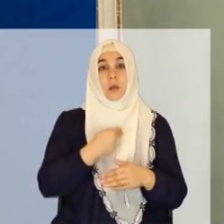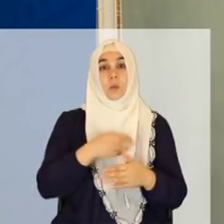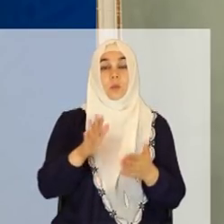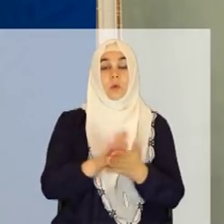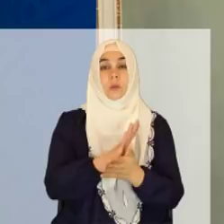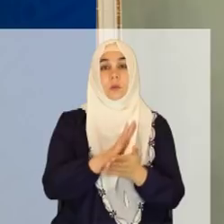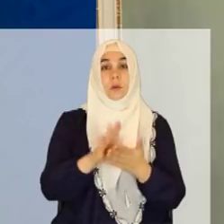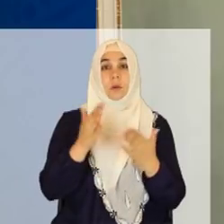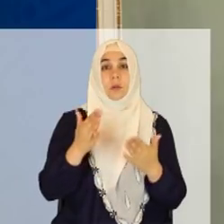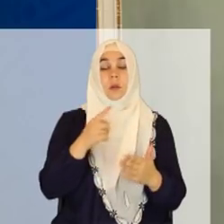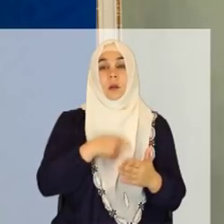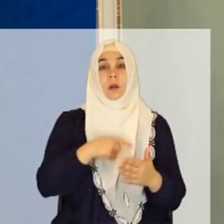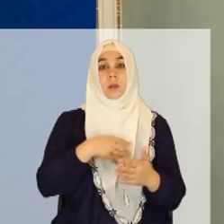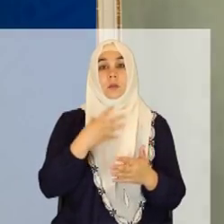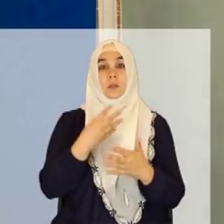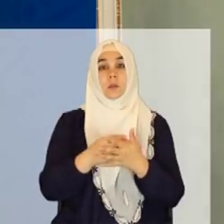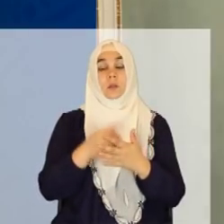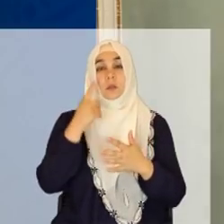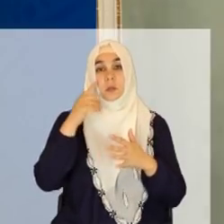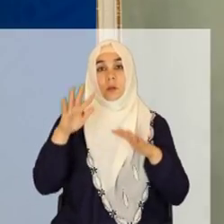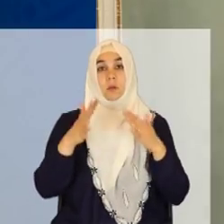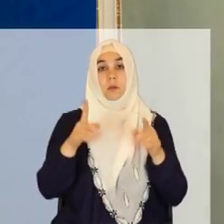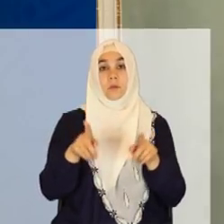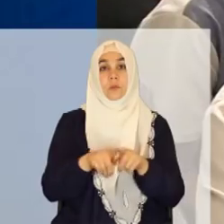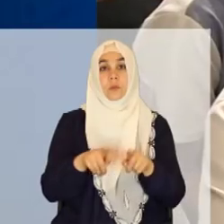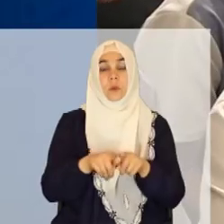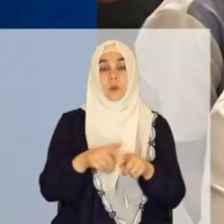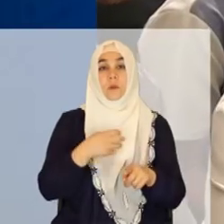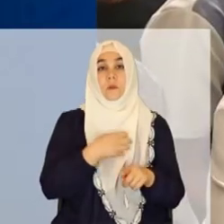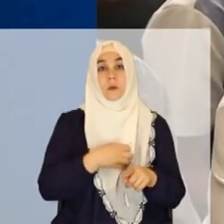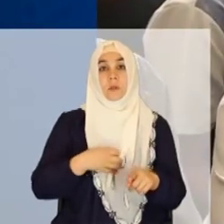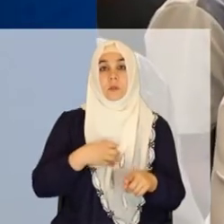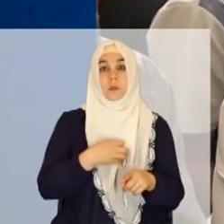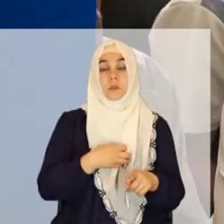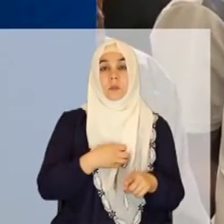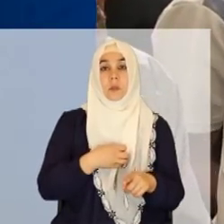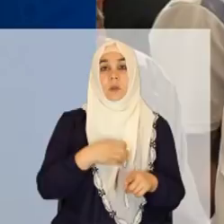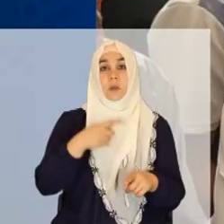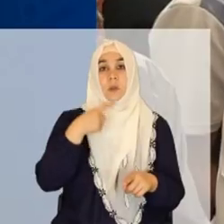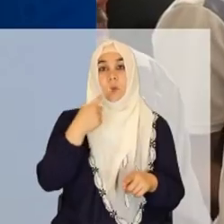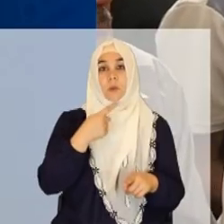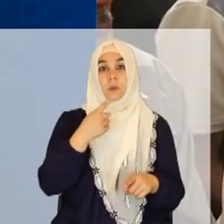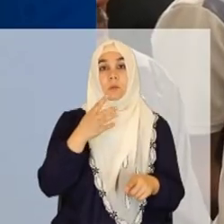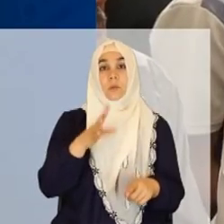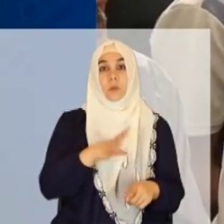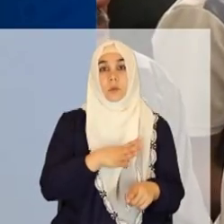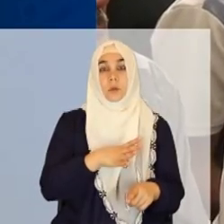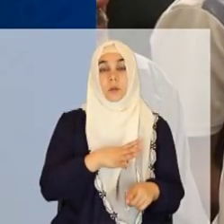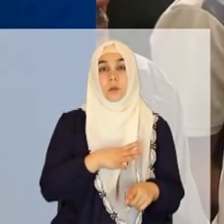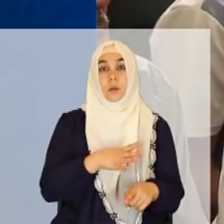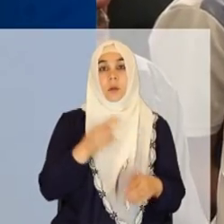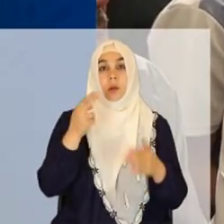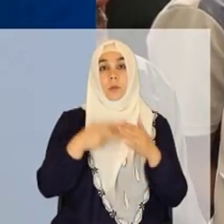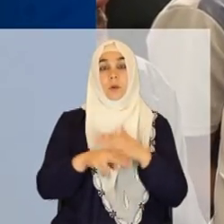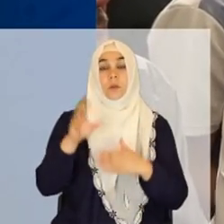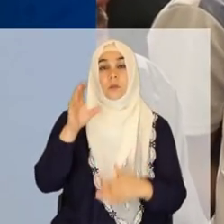pokligi, axloq sayqali uchun muhim omil ekanligi bayon qilingan. Rasul